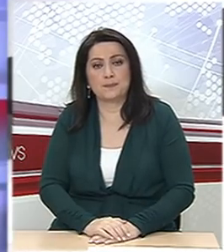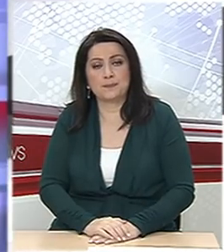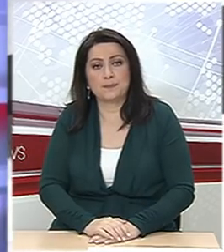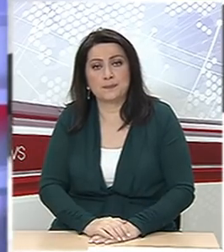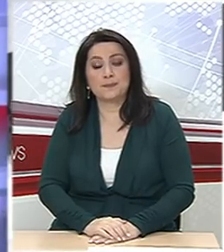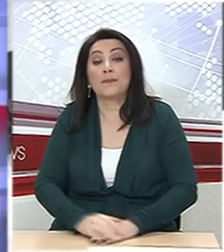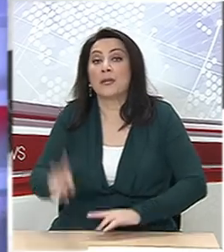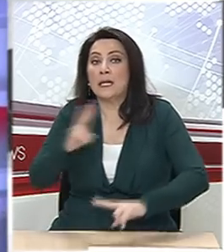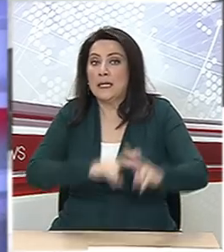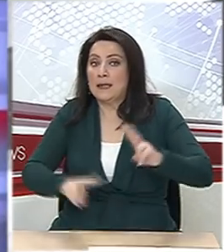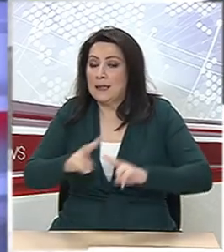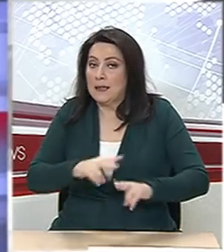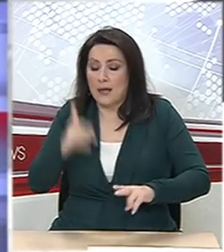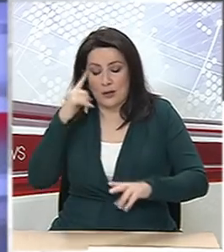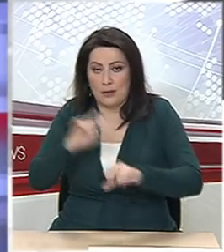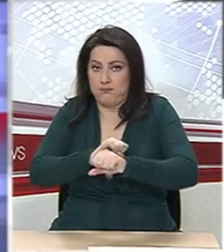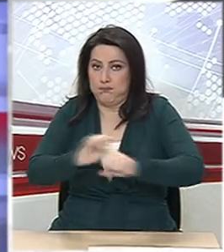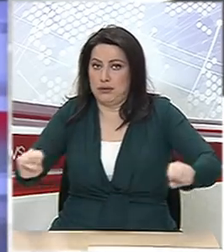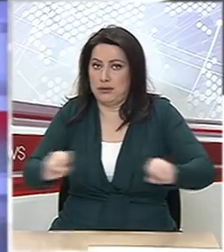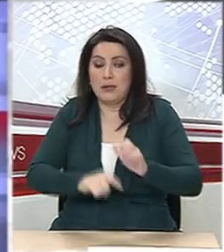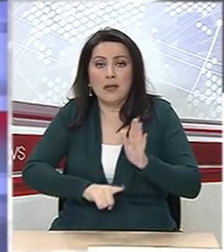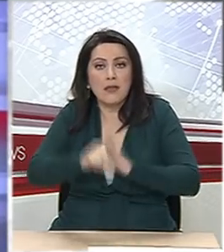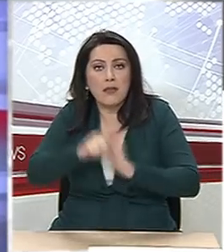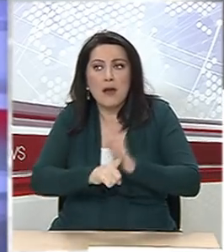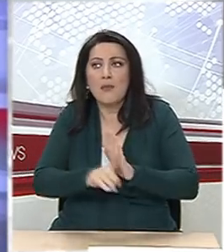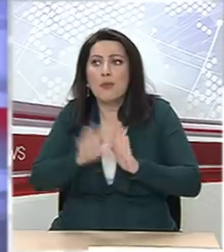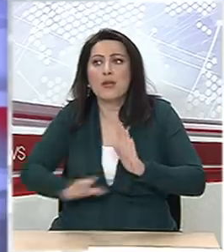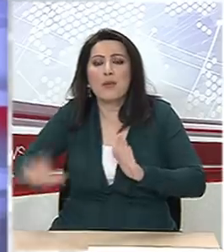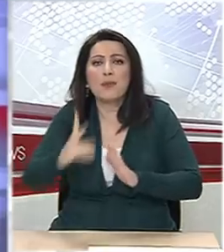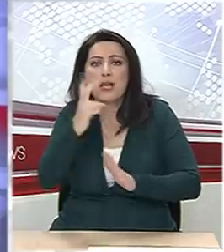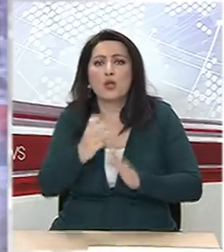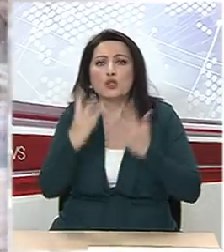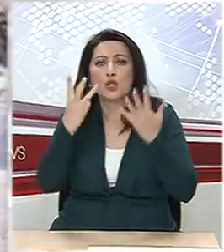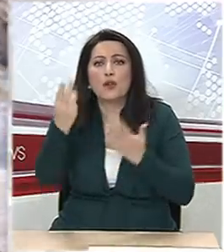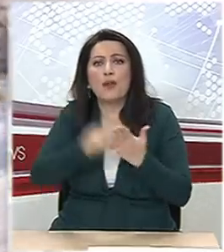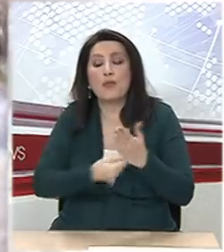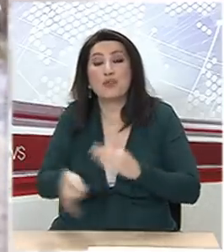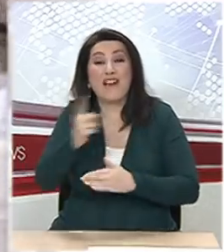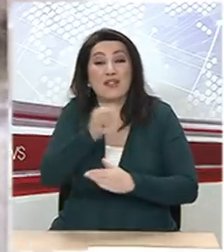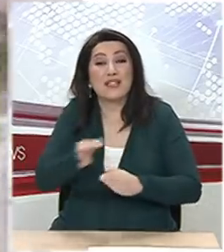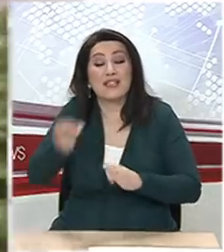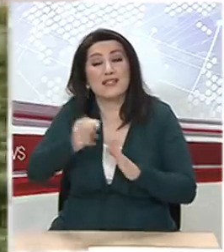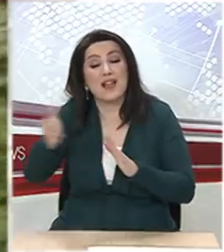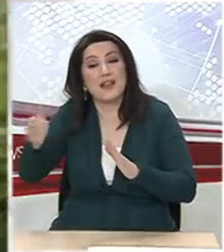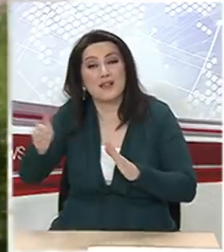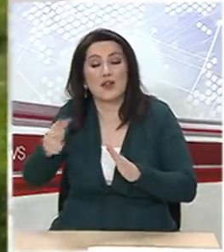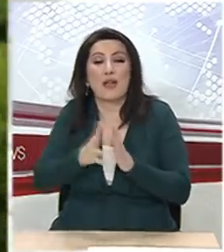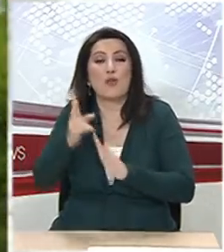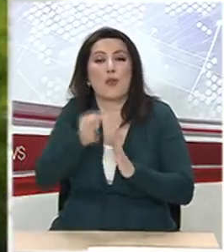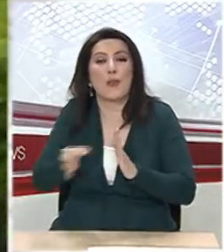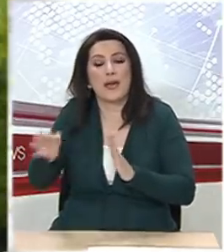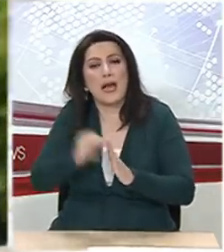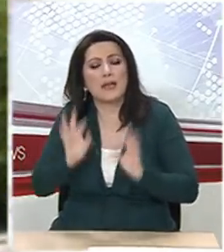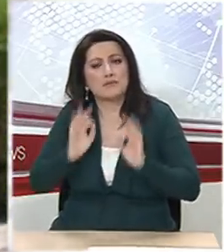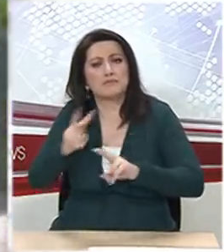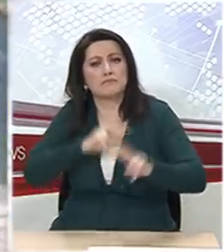Ο καιρός έχει τρελαθεί, αφού και σήμερα το θερμόμετρο έφτασε σε πολλές περιοχές τους 28 βαθμούς. Για αύριο στα νησιά του Ανατολικού Αιγαίου και τα Δωδεκάνησα, ο καιρός θα είναι γενικά αίθριος.